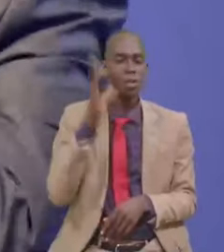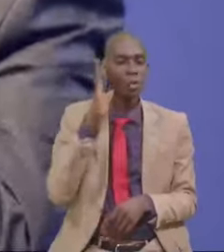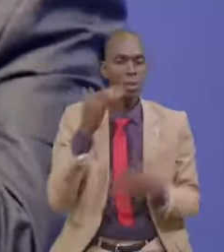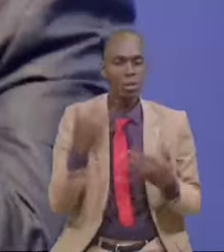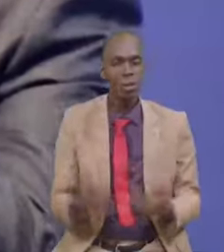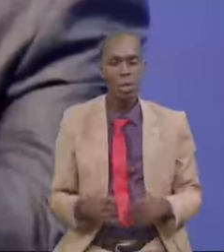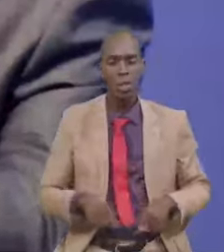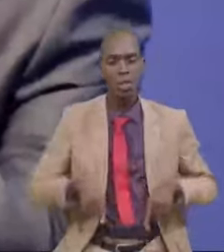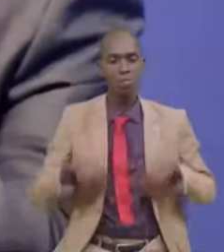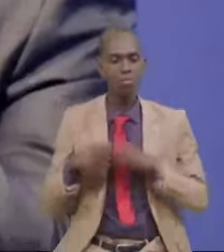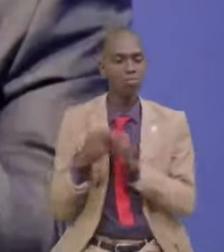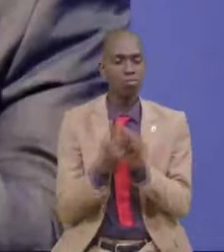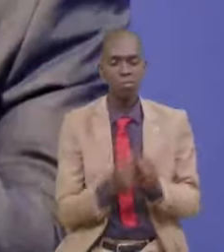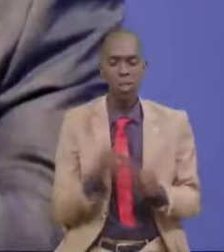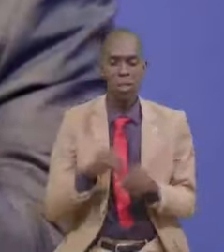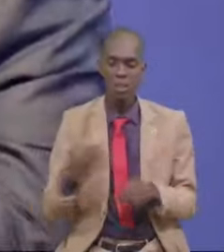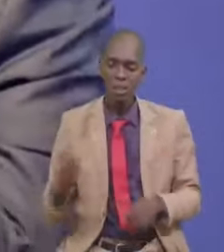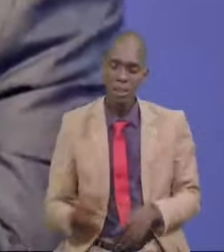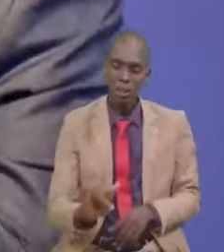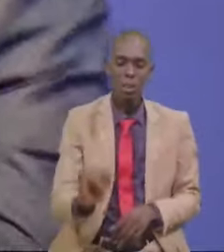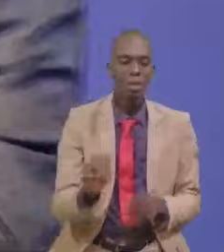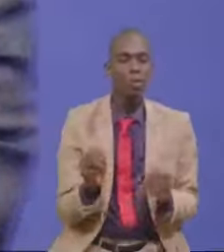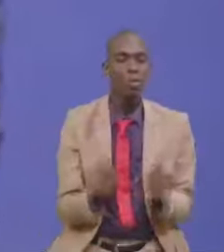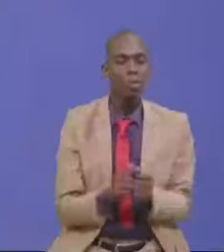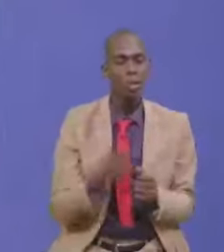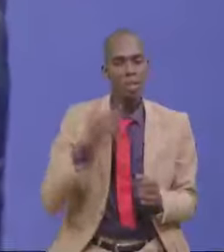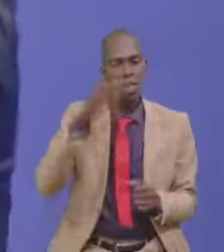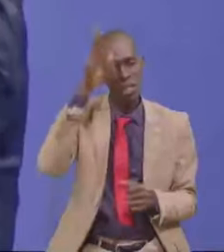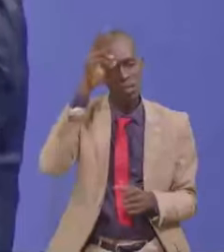Et tu passeras l'éternité avec lui dans l'étang de feu.